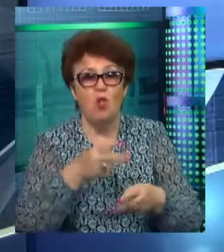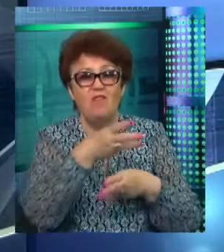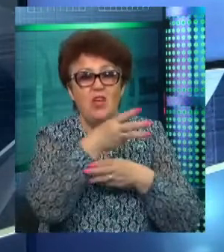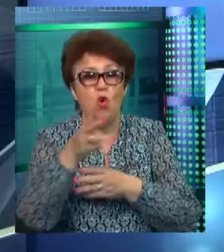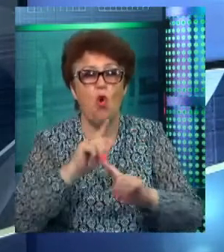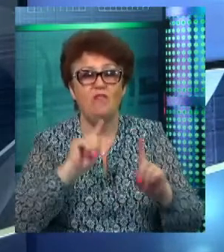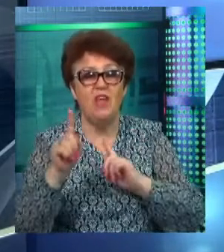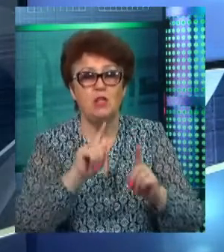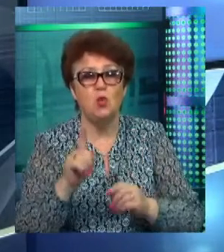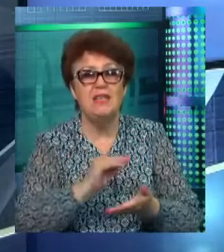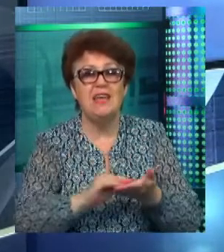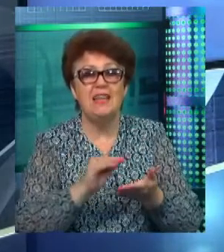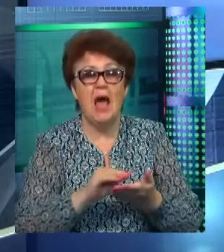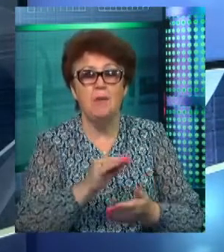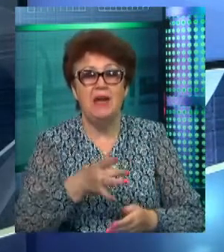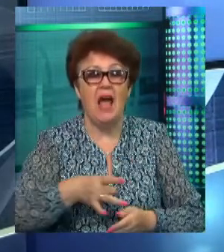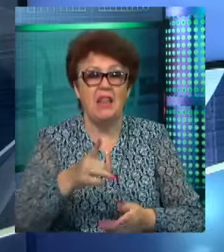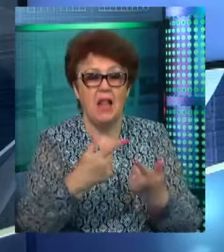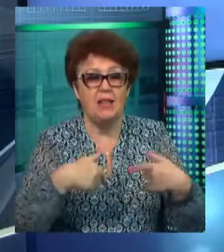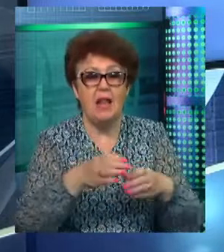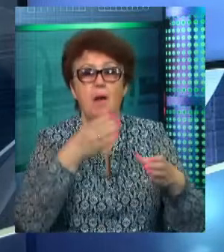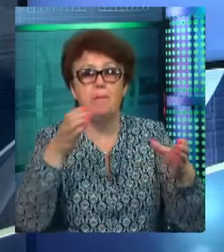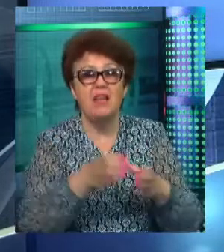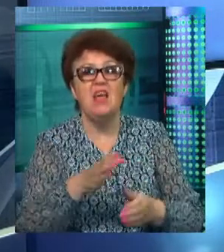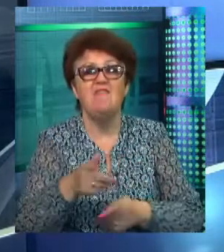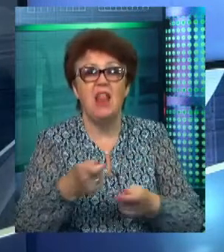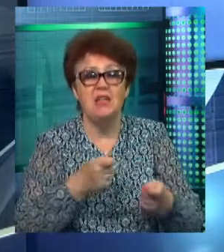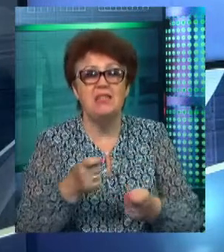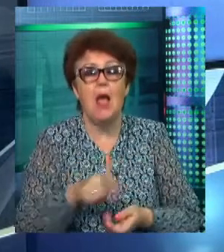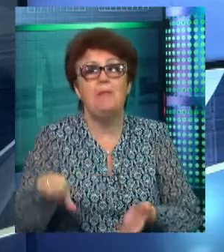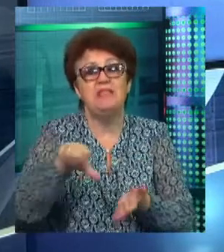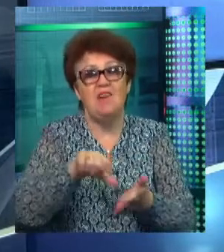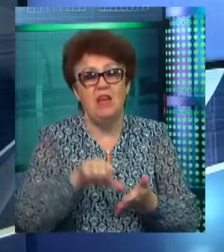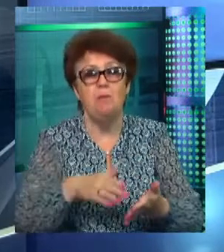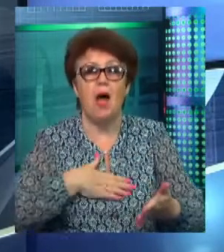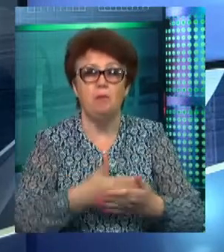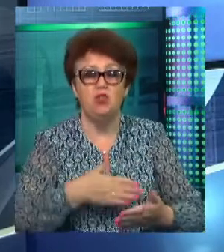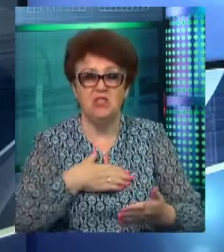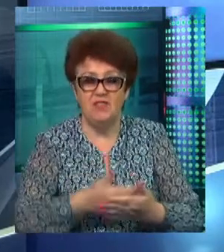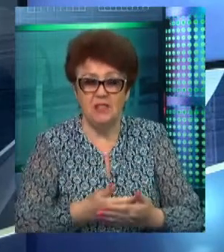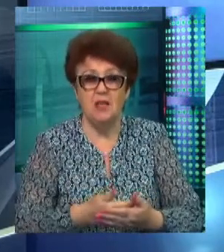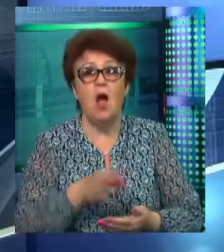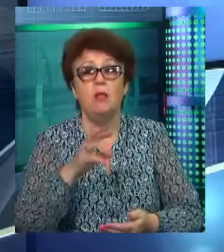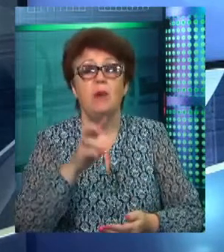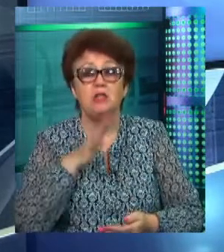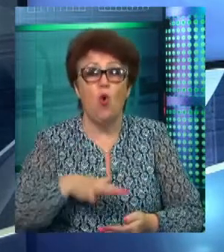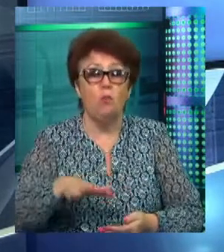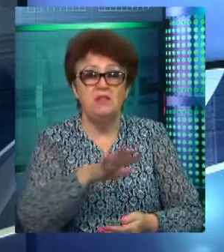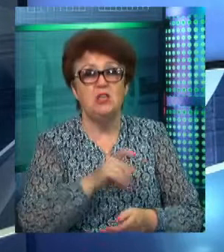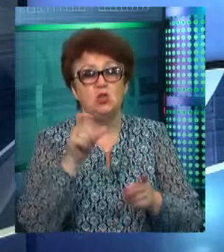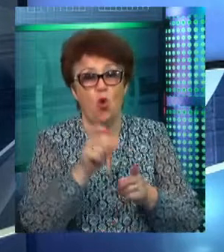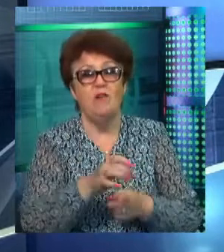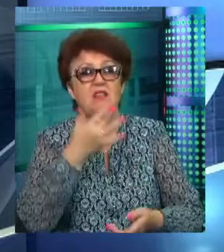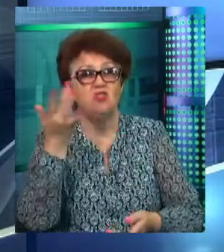в секретарями региональных отделений партии власти и представителями общественности от брянской области слова